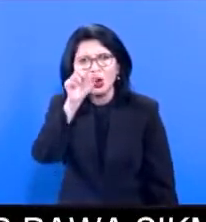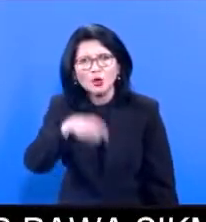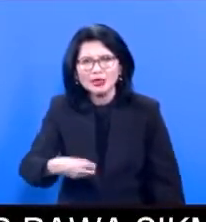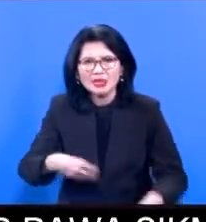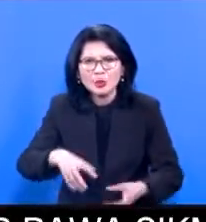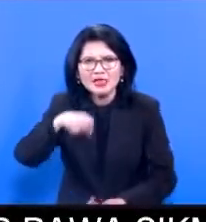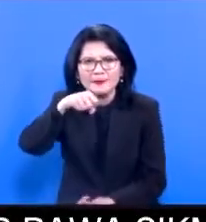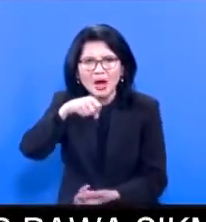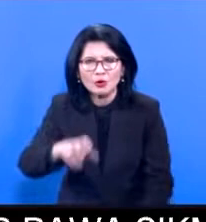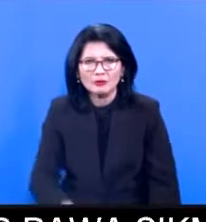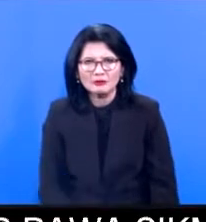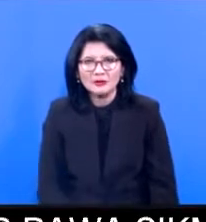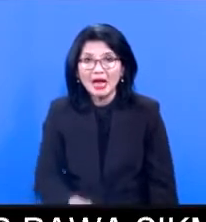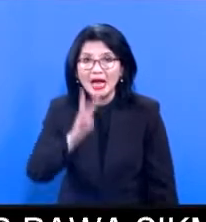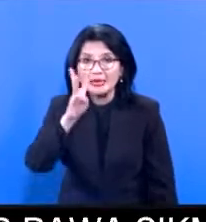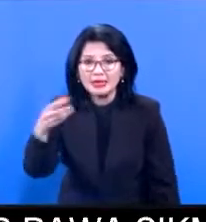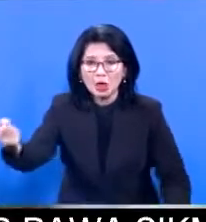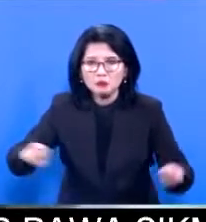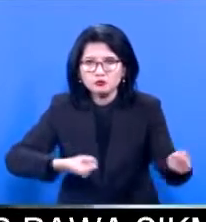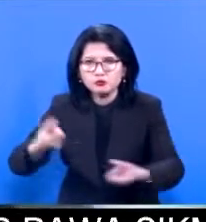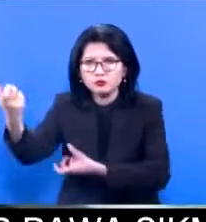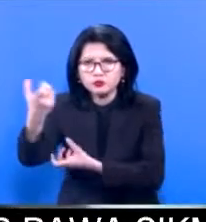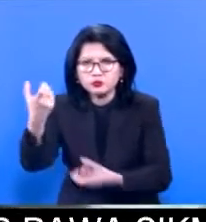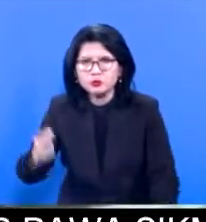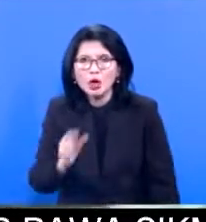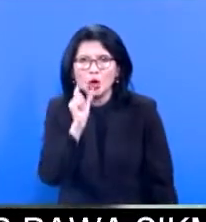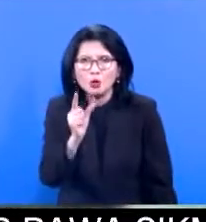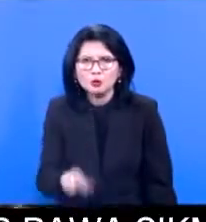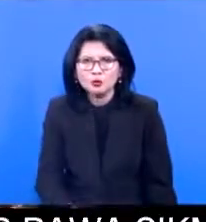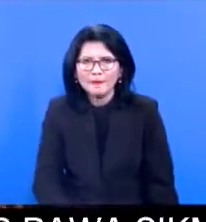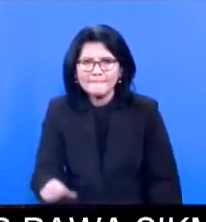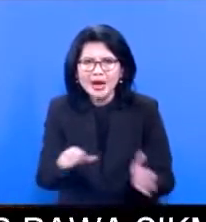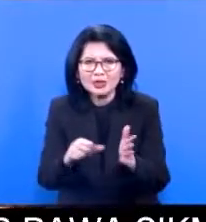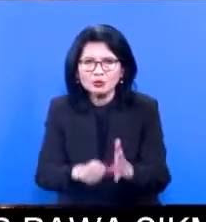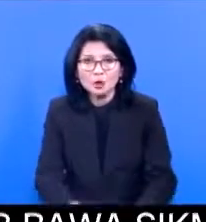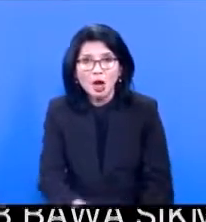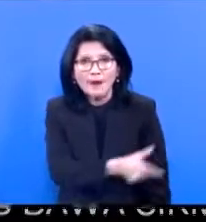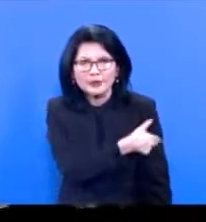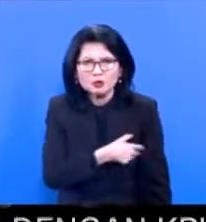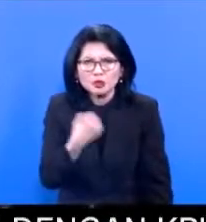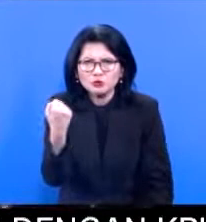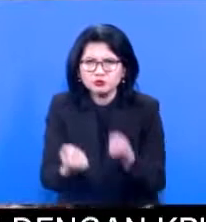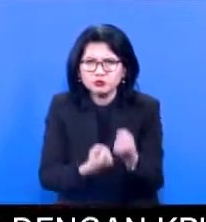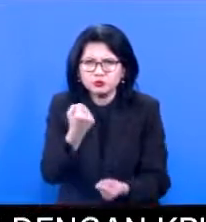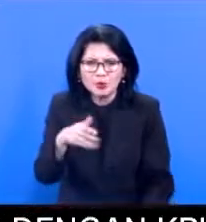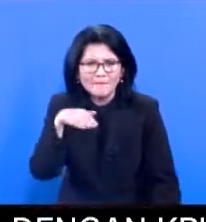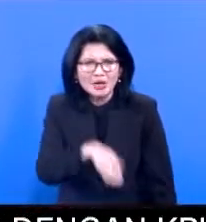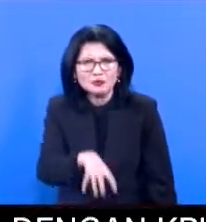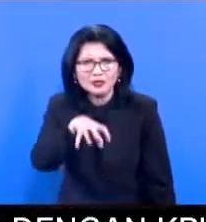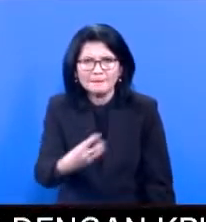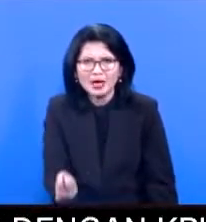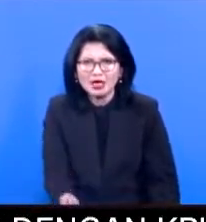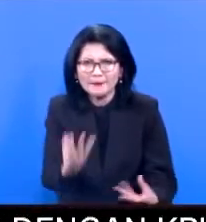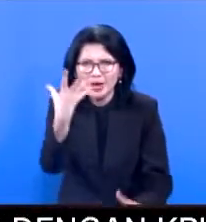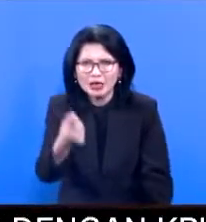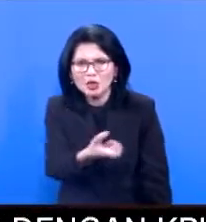sembako. Sedikitnya 3 unit damkar diterjunkan untuk memadamkan api. Petugas harus berjuang menembus lokasi kebakaran agar air